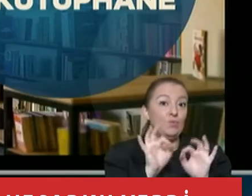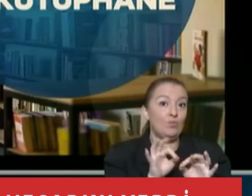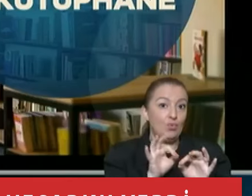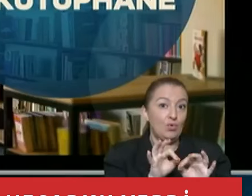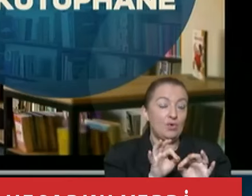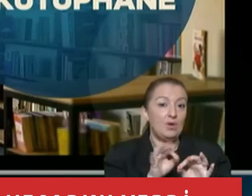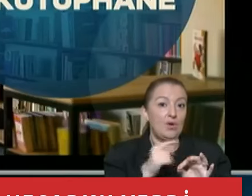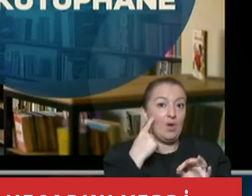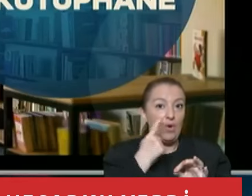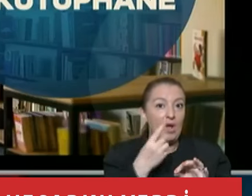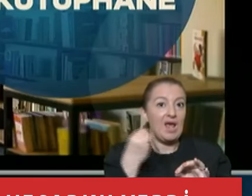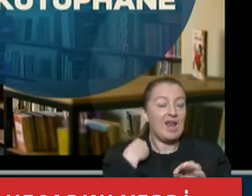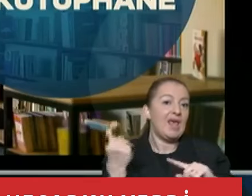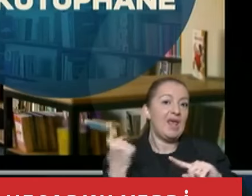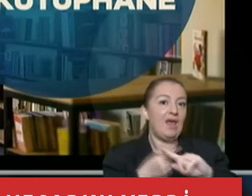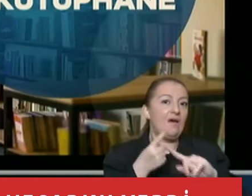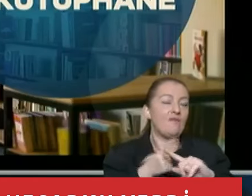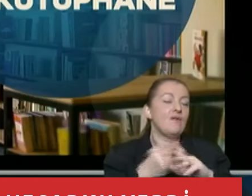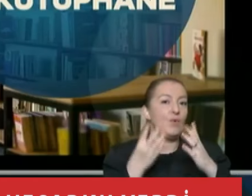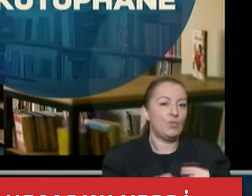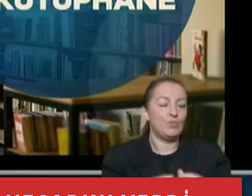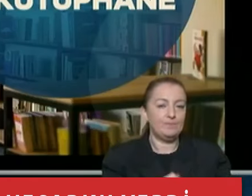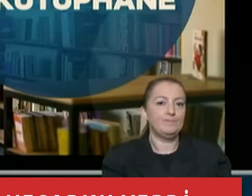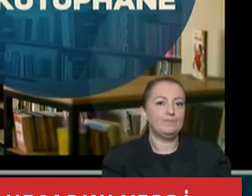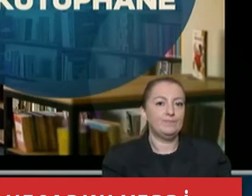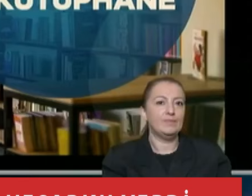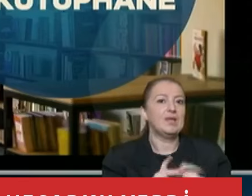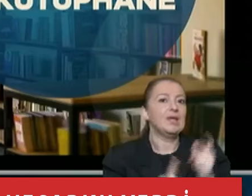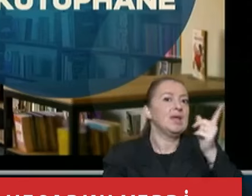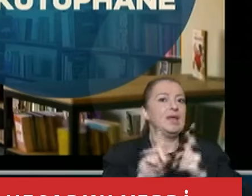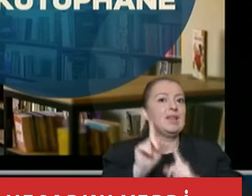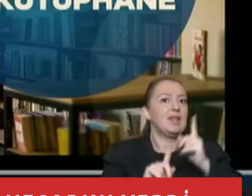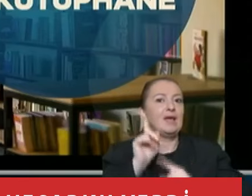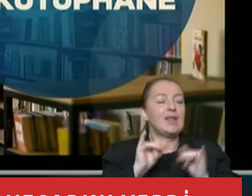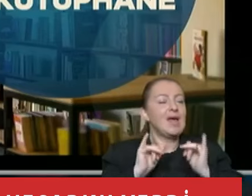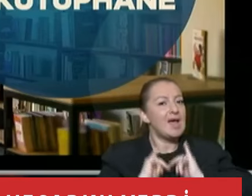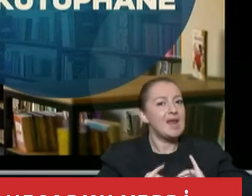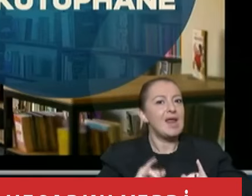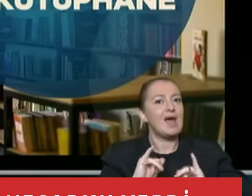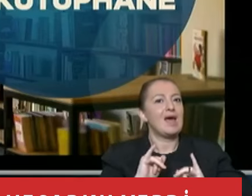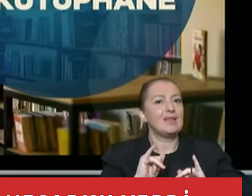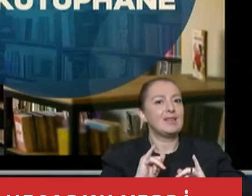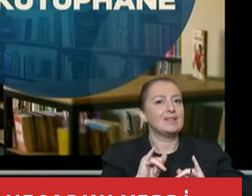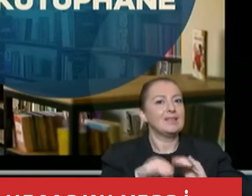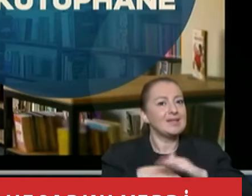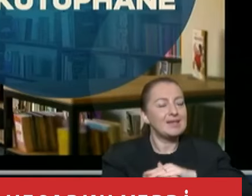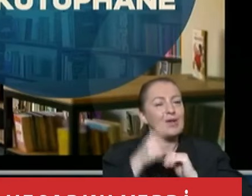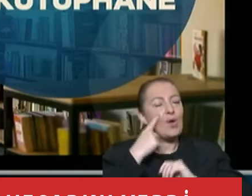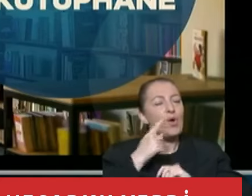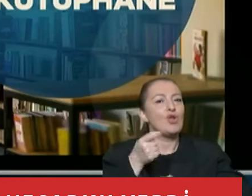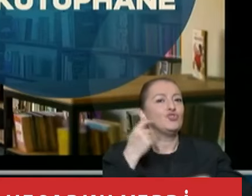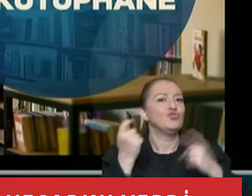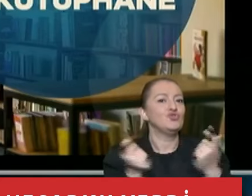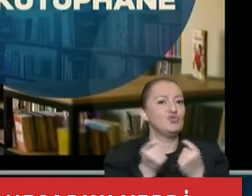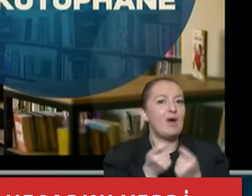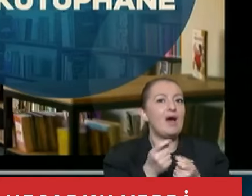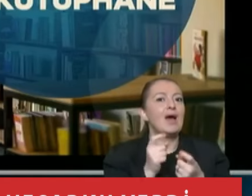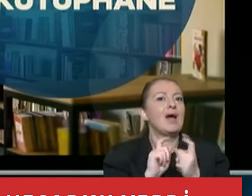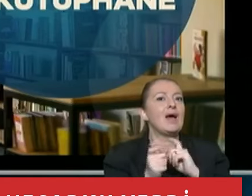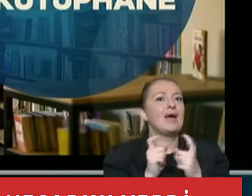dahi yeni ilavelerle artmış durumda internete rahatça çalışma rahat çalışma ortamına ve kitaba